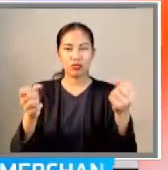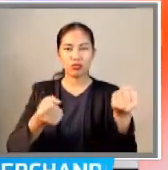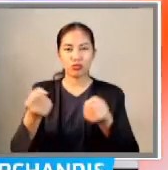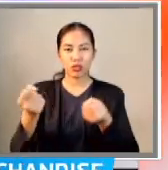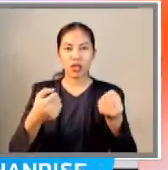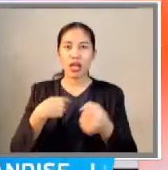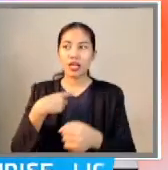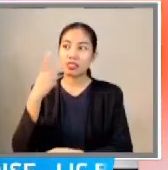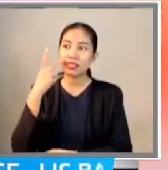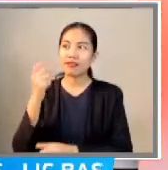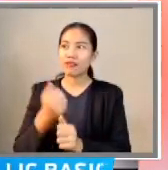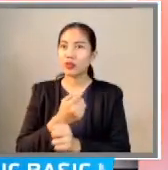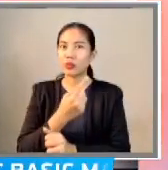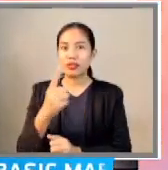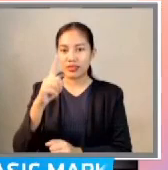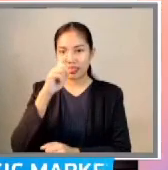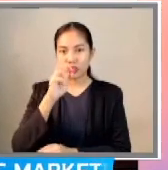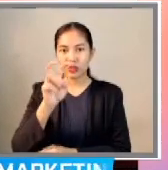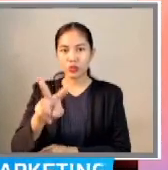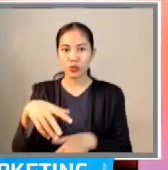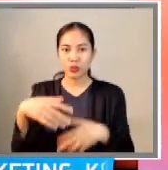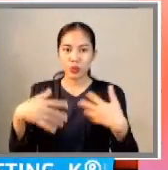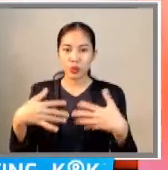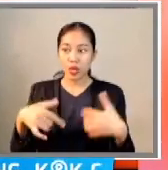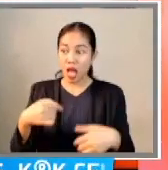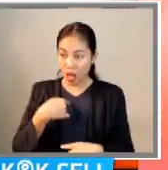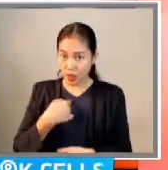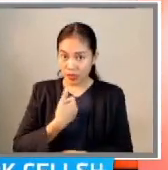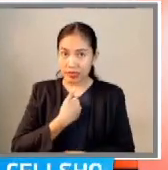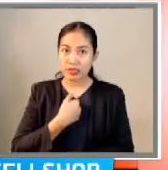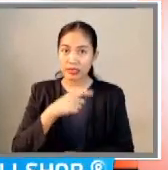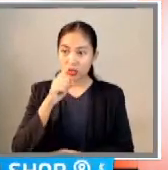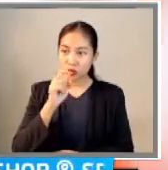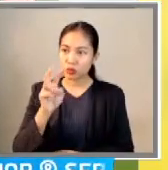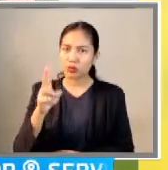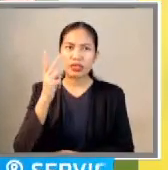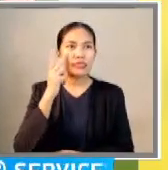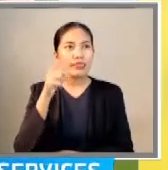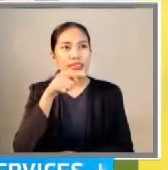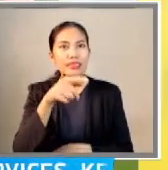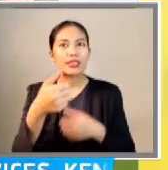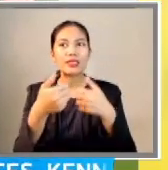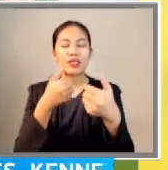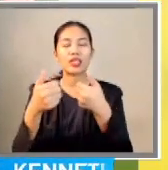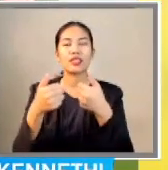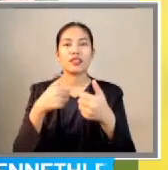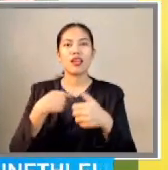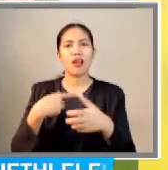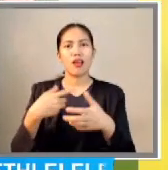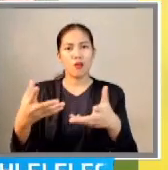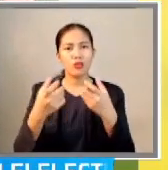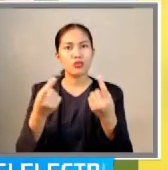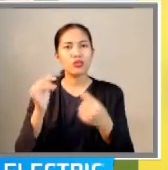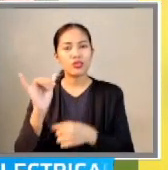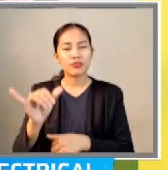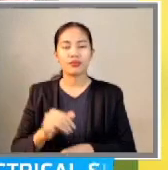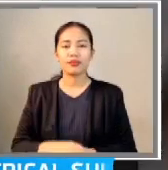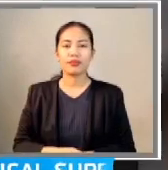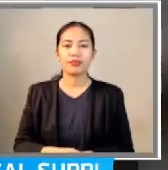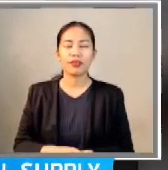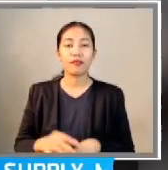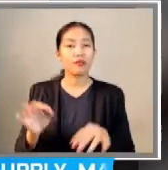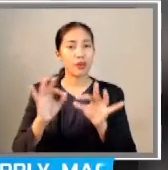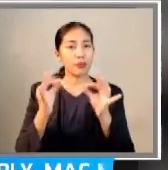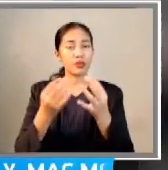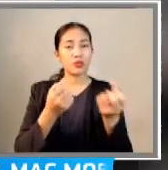old. Like, I was 2 years old watching the people race and I'm like, I want to do that. Suportado naman ang kanyang pamilya ang kanyang